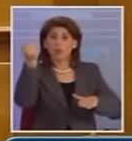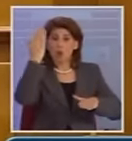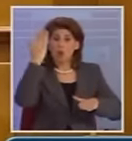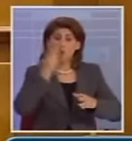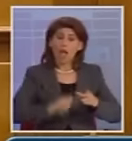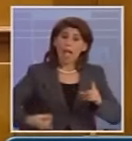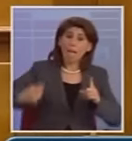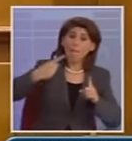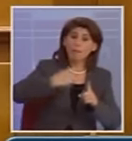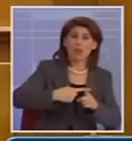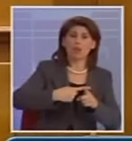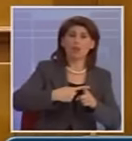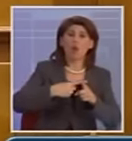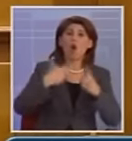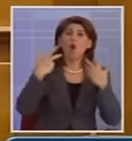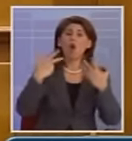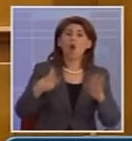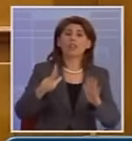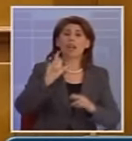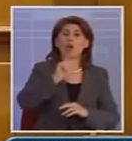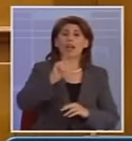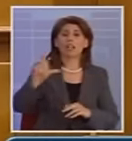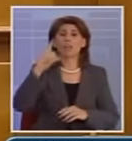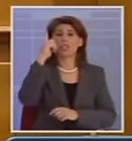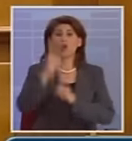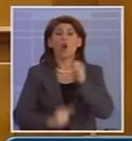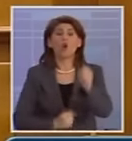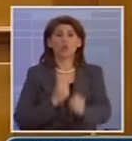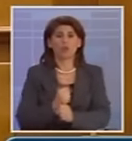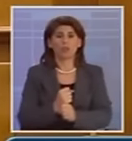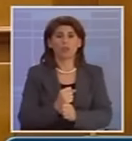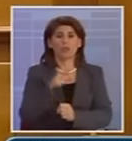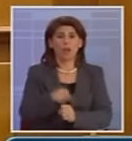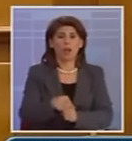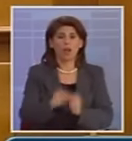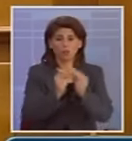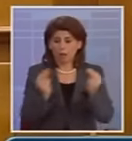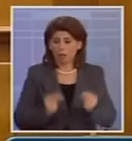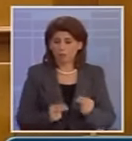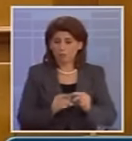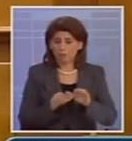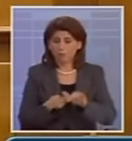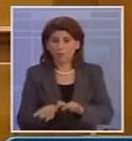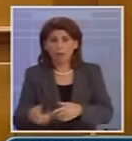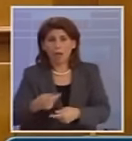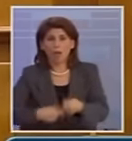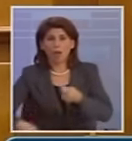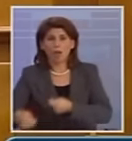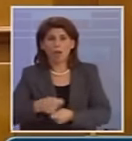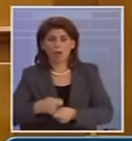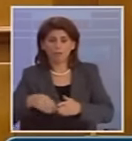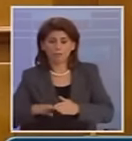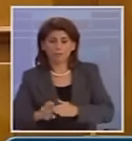επιβαρύνεται, προσέξτε, κατά 800 εκατομμύρια το χρόνο. Και αυτό θα το υποστεί η αγορά και βεβαίως θα πλήξει την